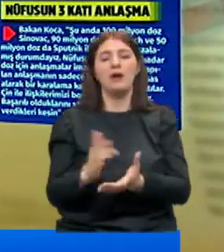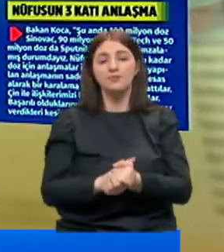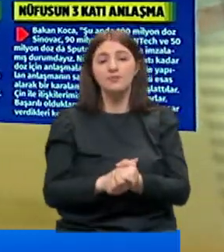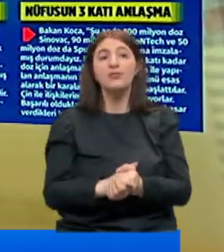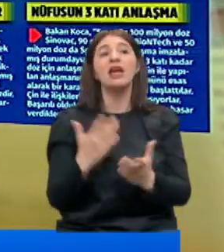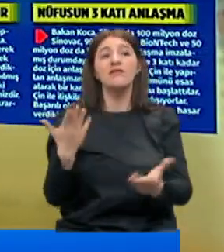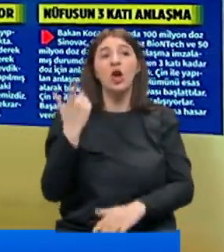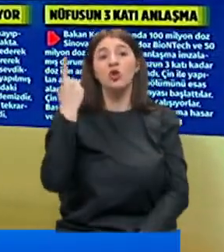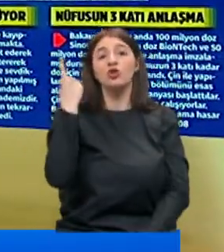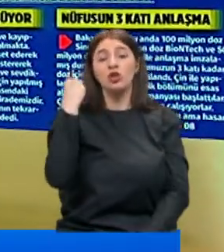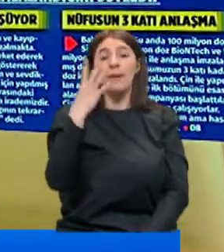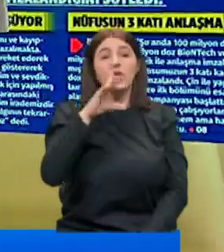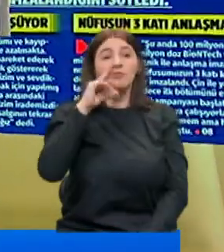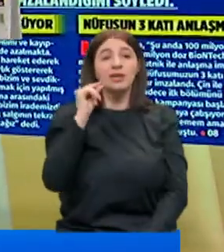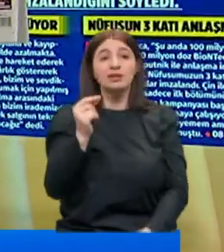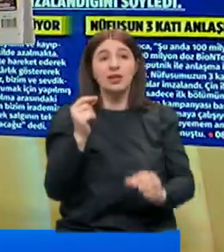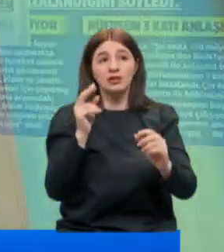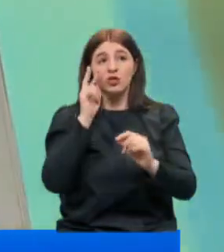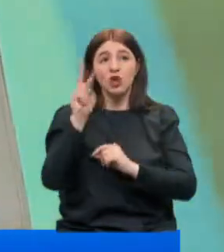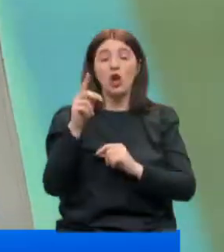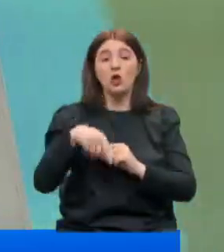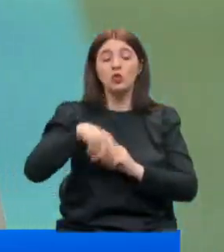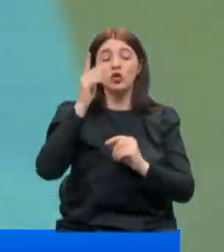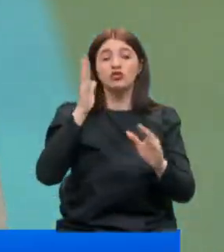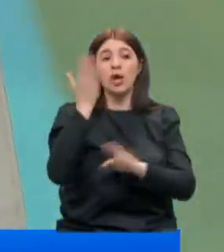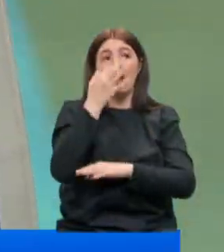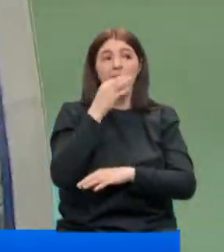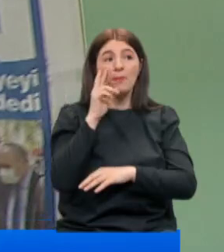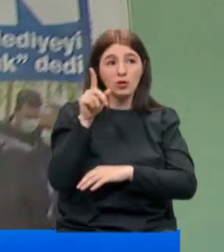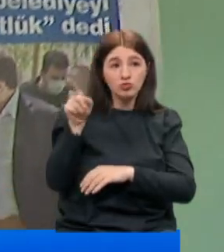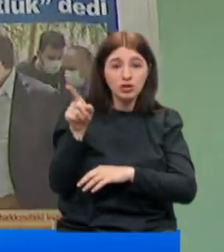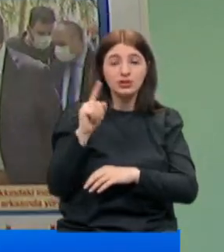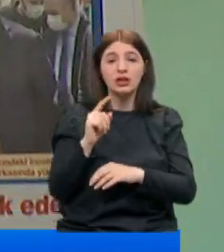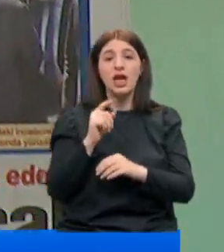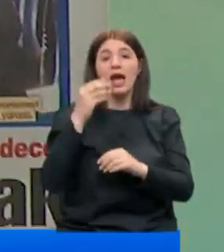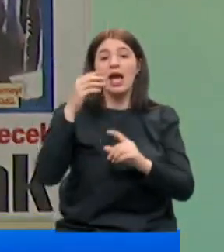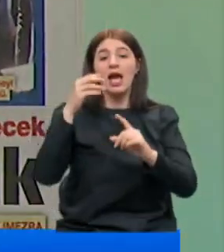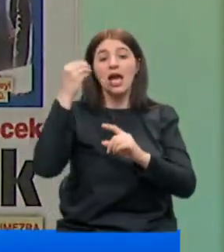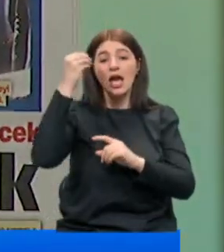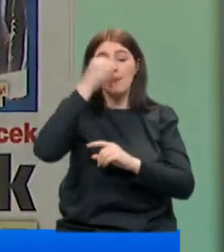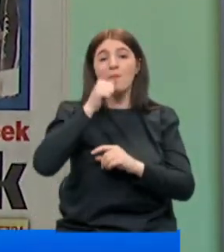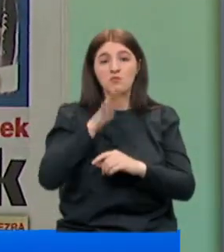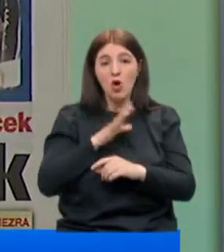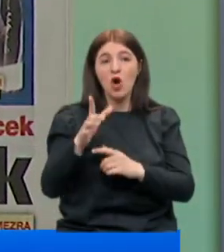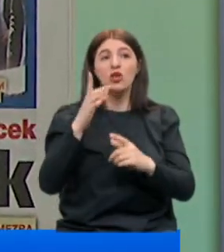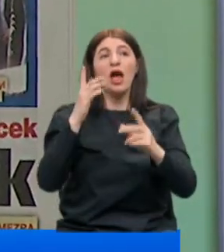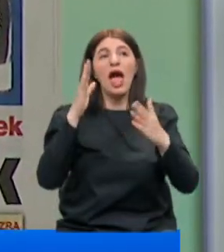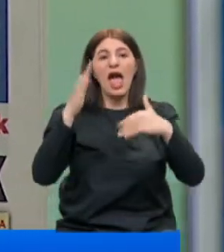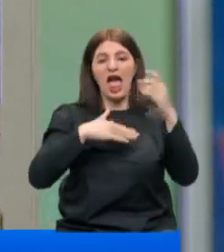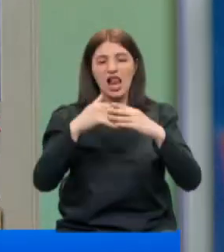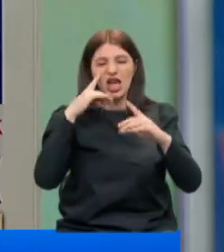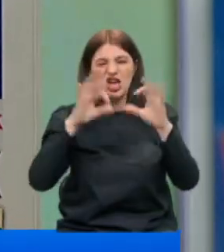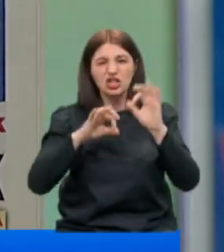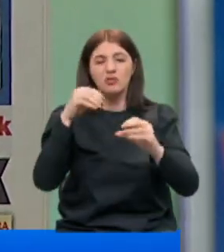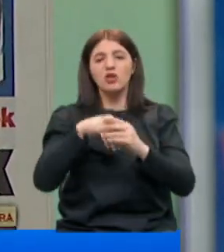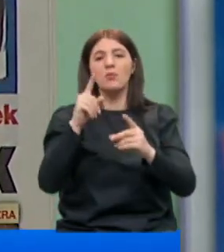bu Ve dünden 5 mayıs'tan Serkan günün çarpıcı haberi bakın şurası İBB başkanı İmamoğlu el incelemesi için